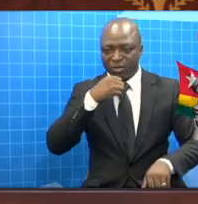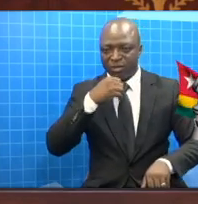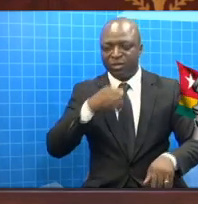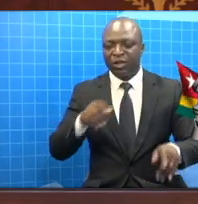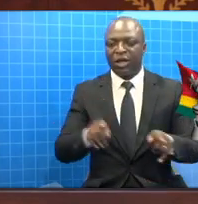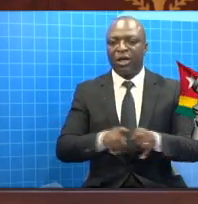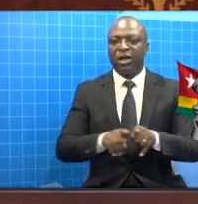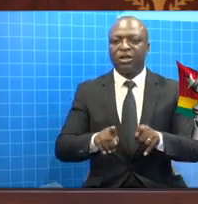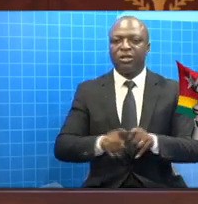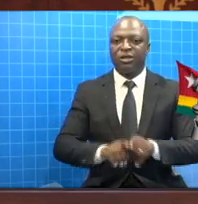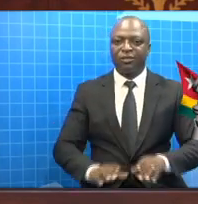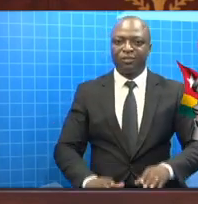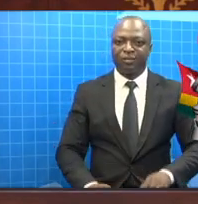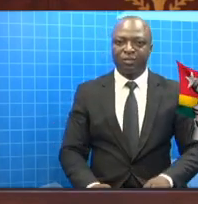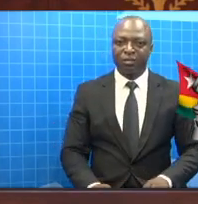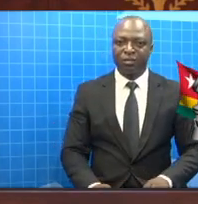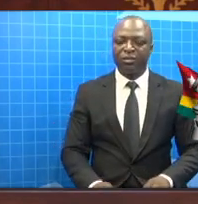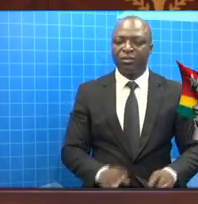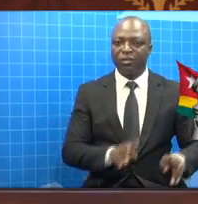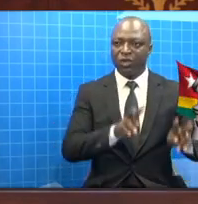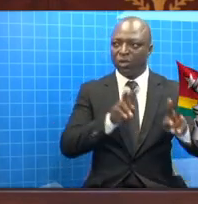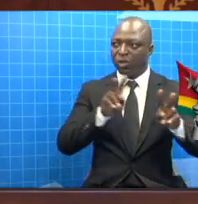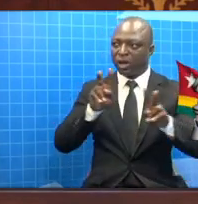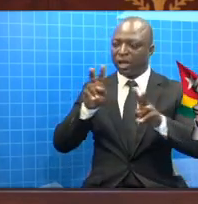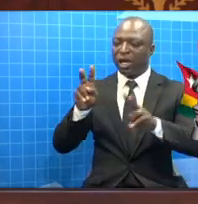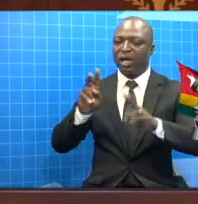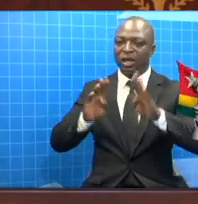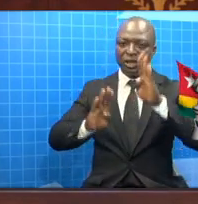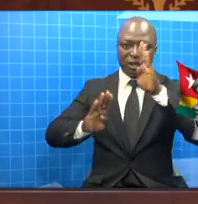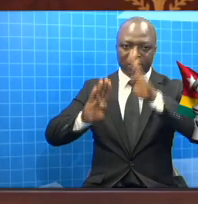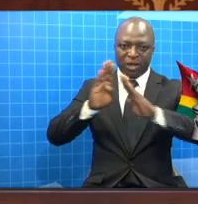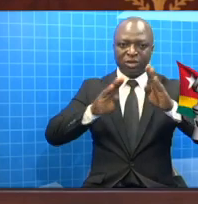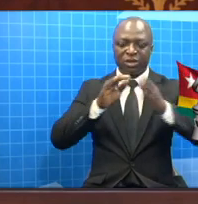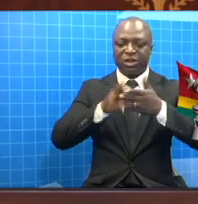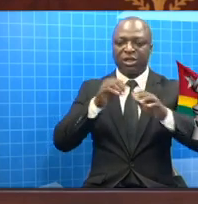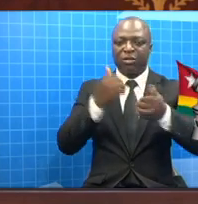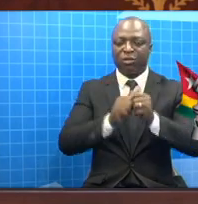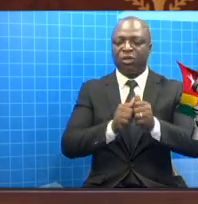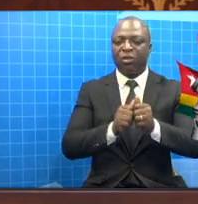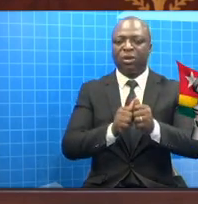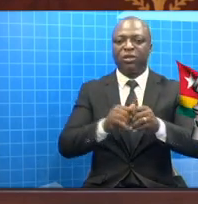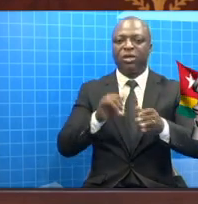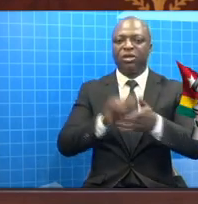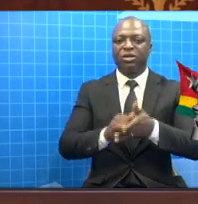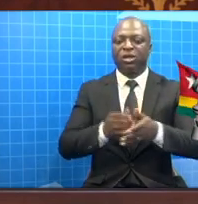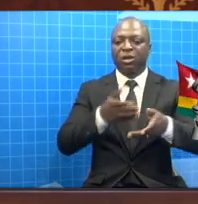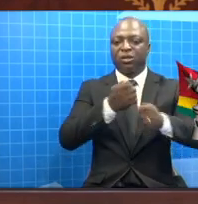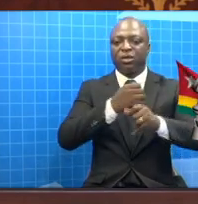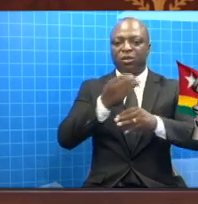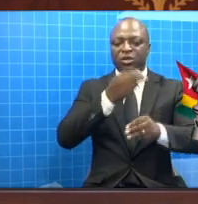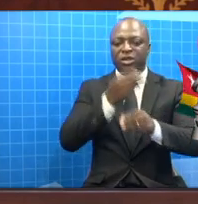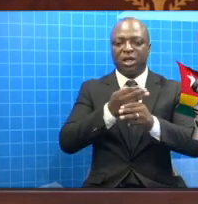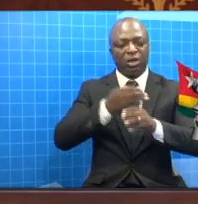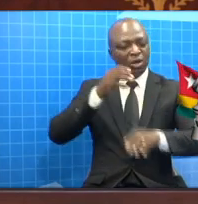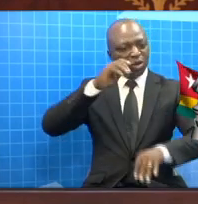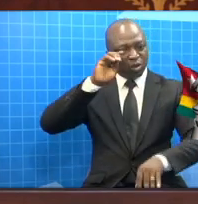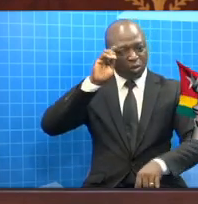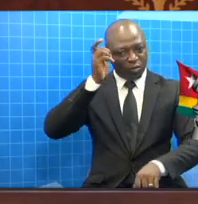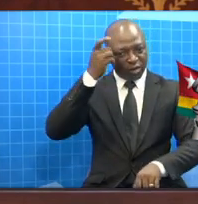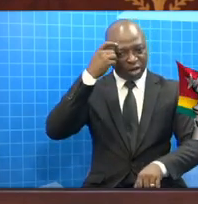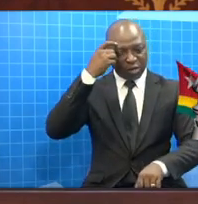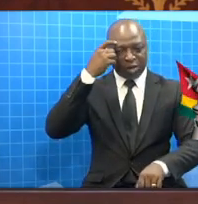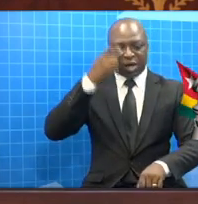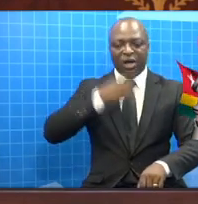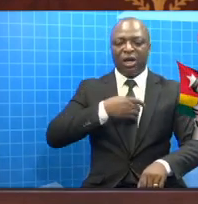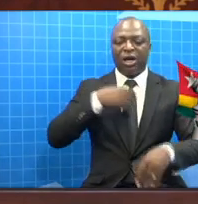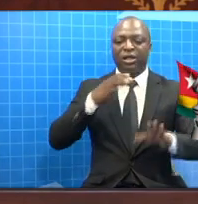Ainsi, au regard des tensions dans les circuits d'approvisionnement mondial, le gouvernement a d'ores et